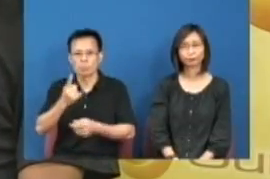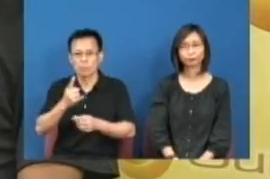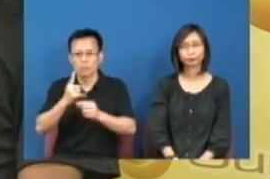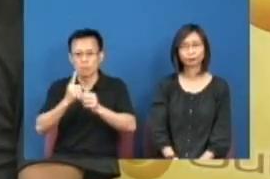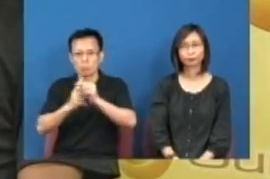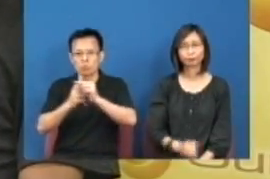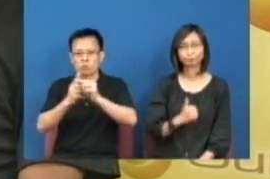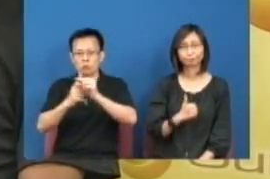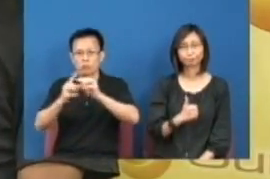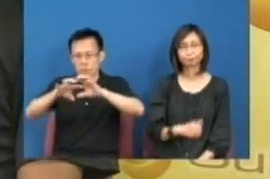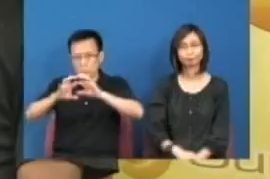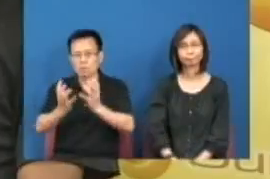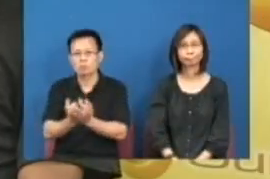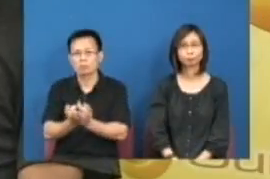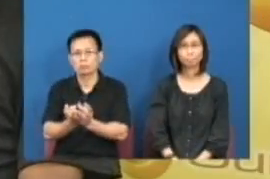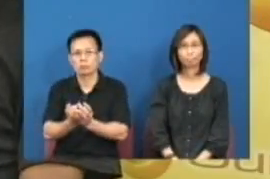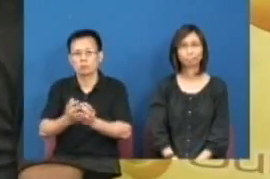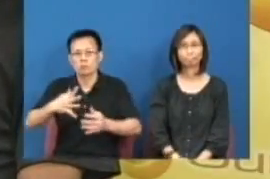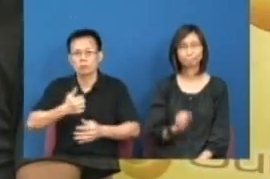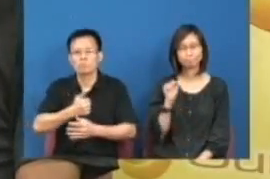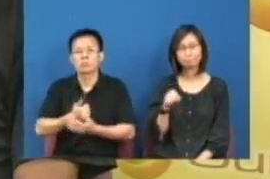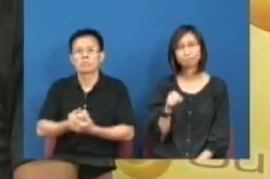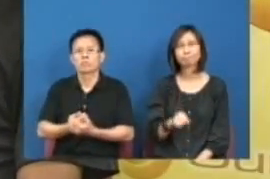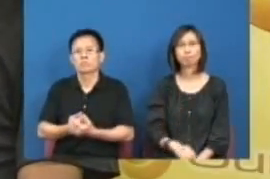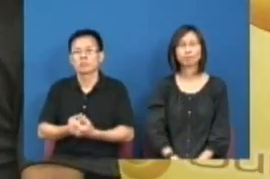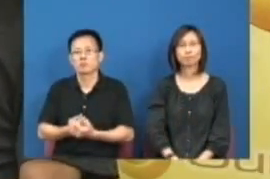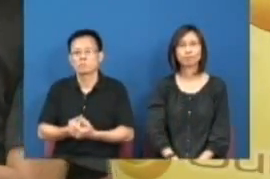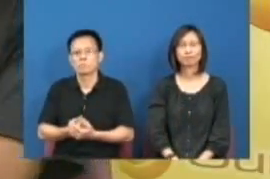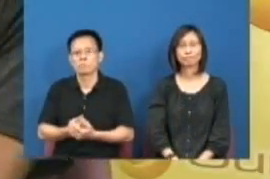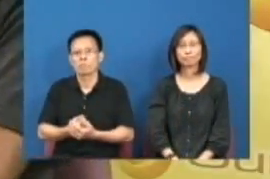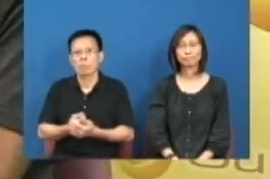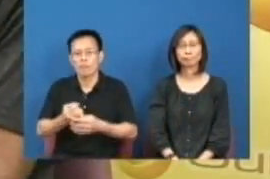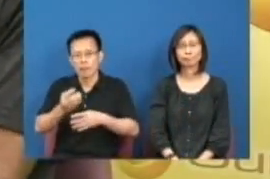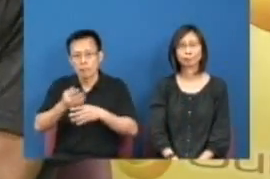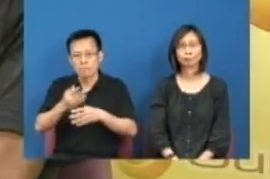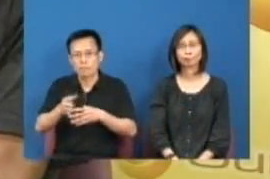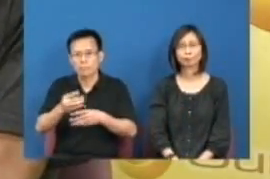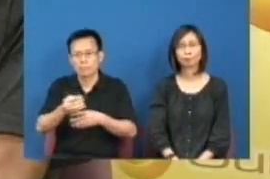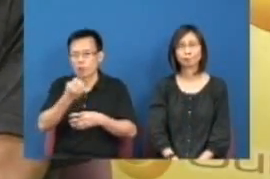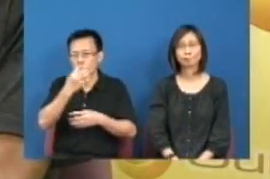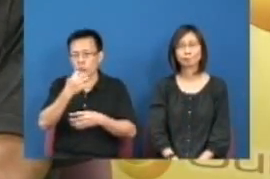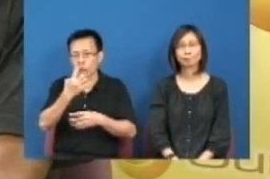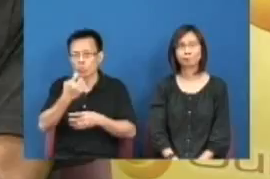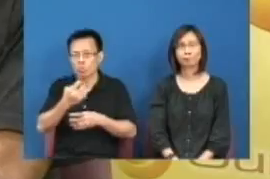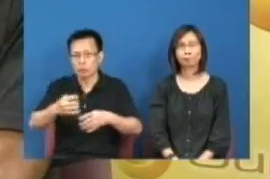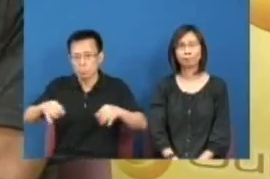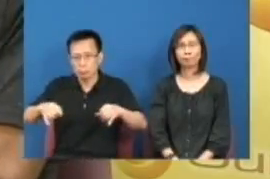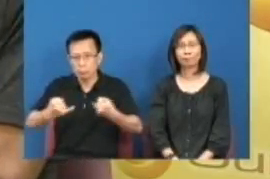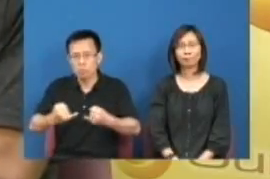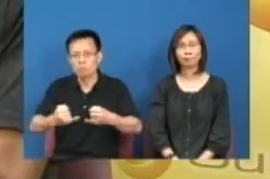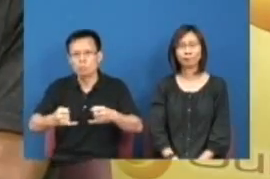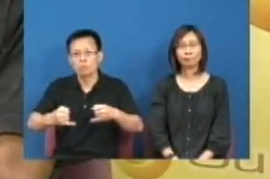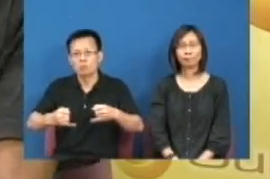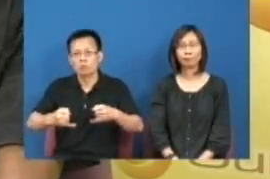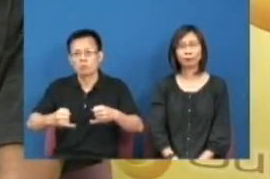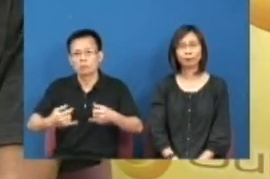組長啊，係咪啊？就係咁啦。咁所以你 在香港的鬥法，即是說